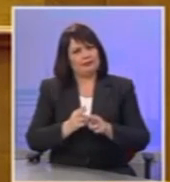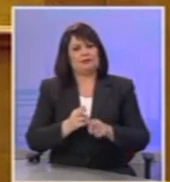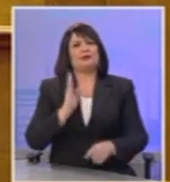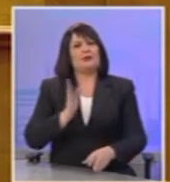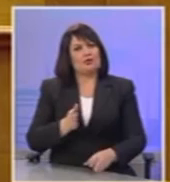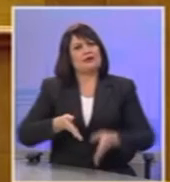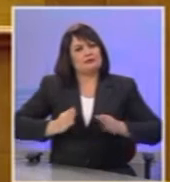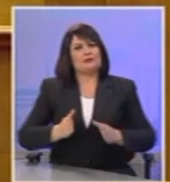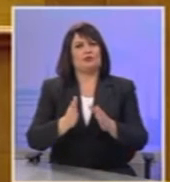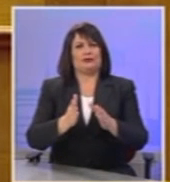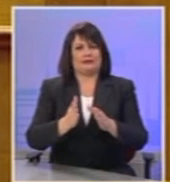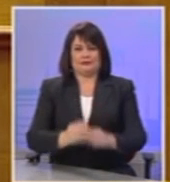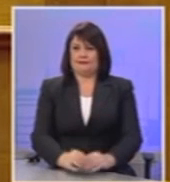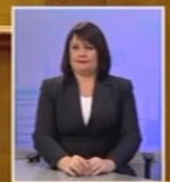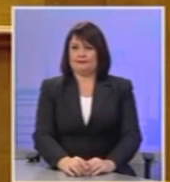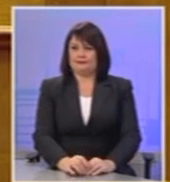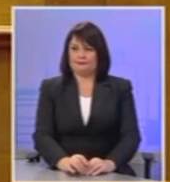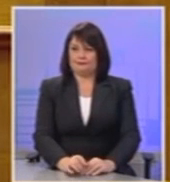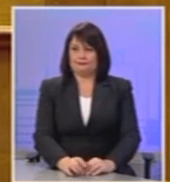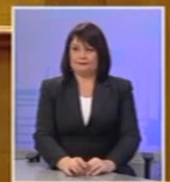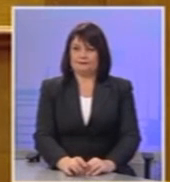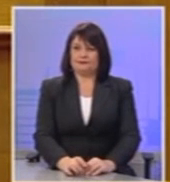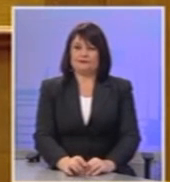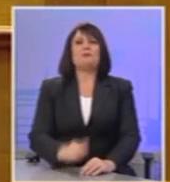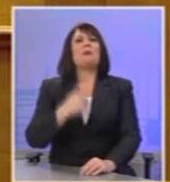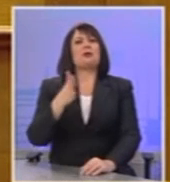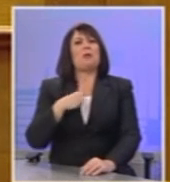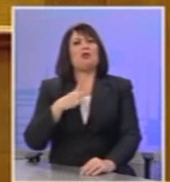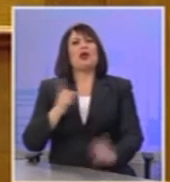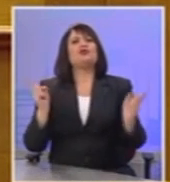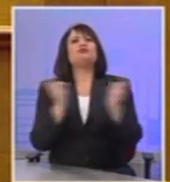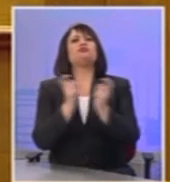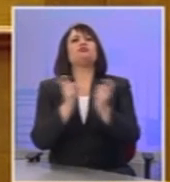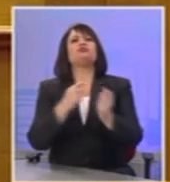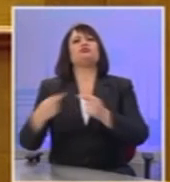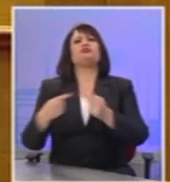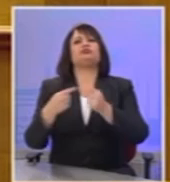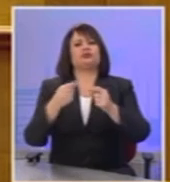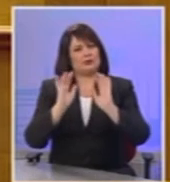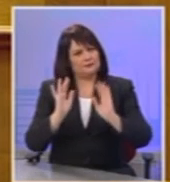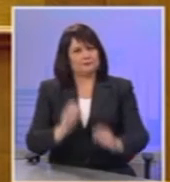μπορείτε να έχετε τις όποιες αψιμαχίες μετά στα δευτερεύοντα.